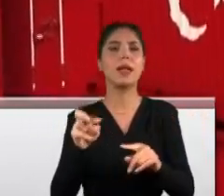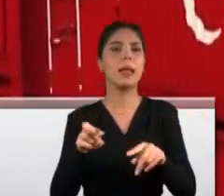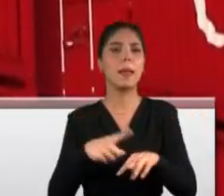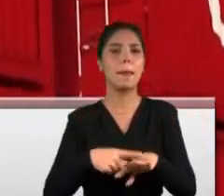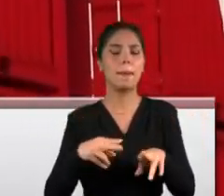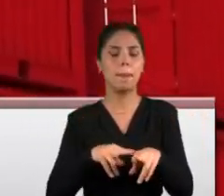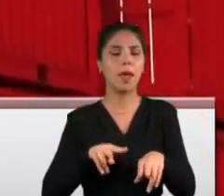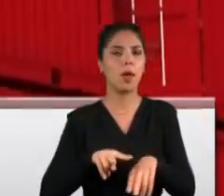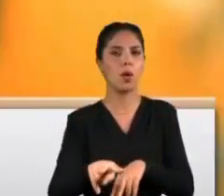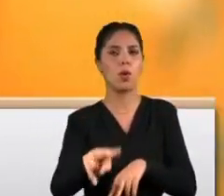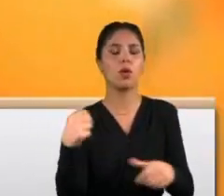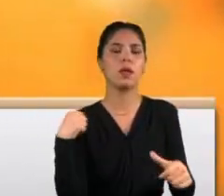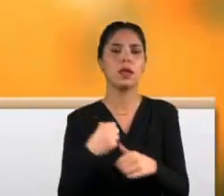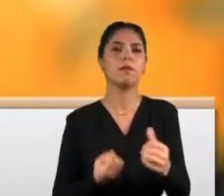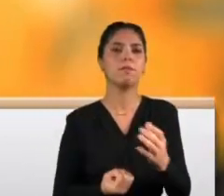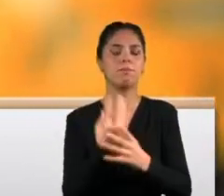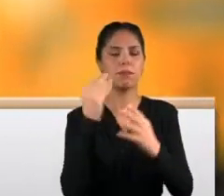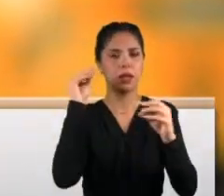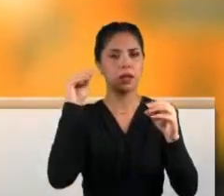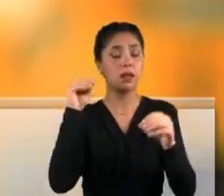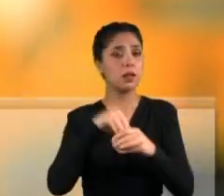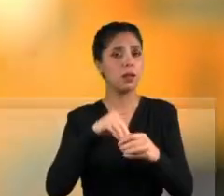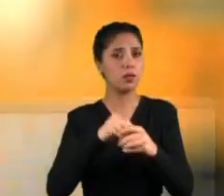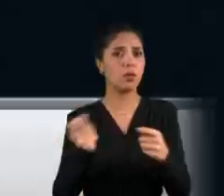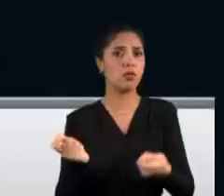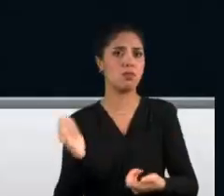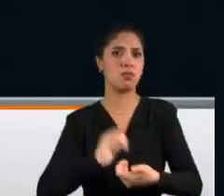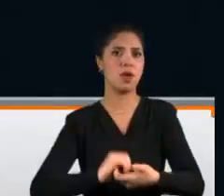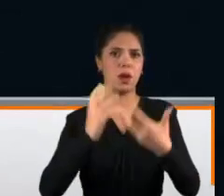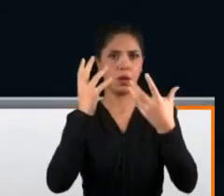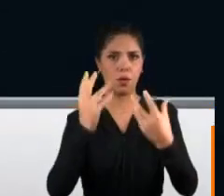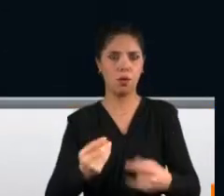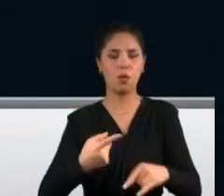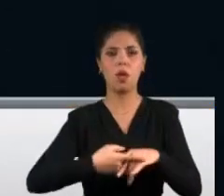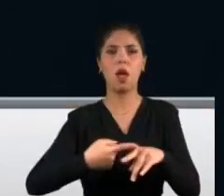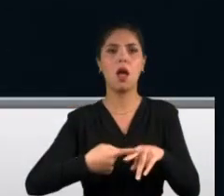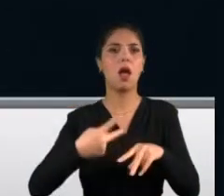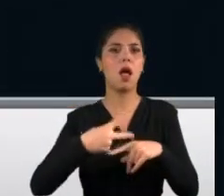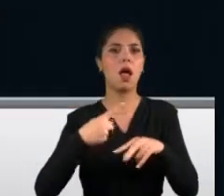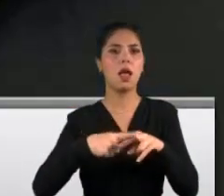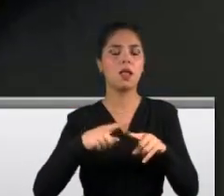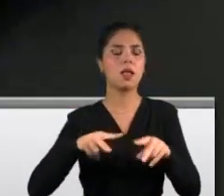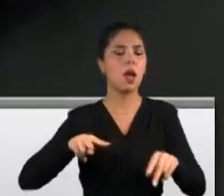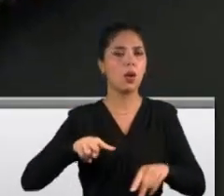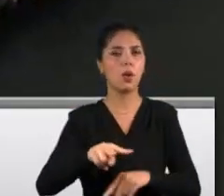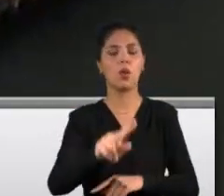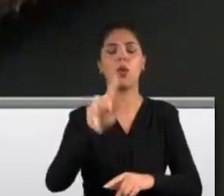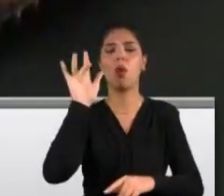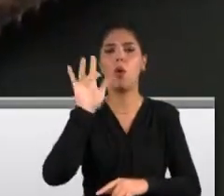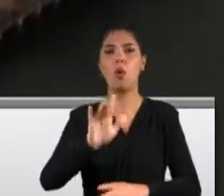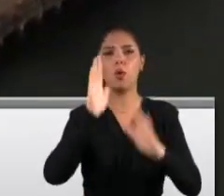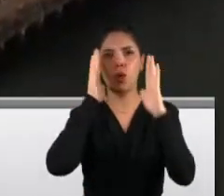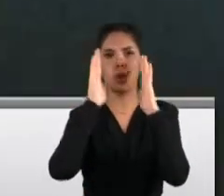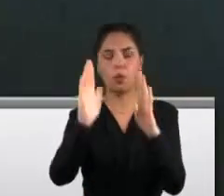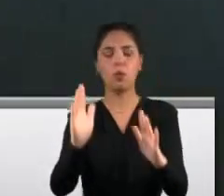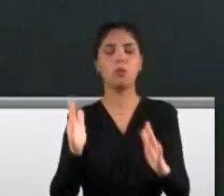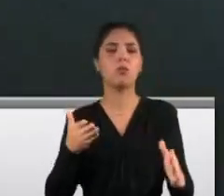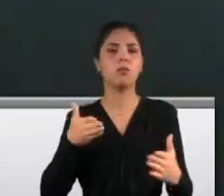için işbirliği üzerinde durulacak. Türkiye'nin öncülüğünü yaptığı Hazar geçişli Doğu-Batı Orta Koridor girişimi de